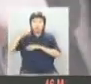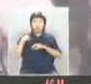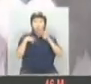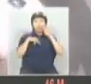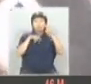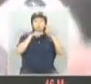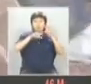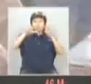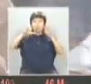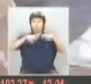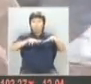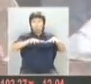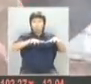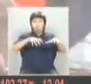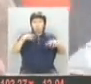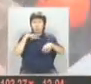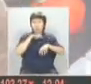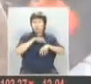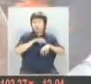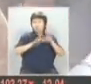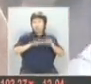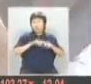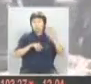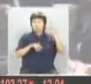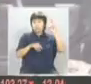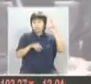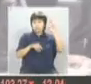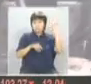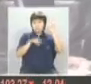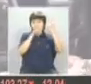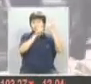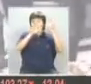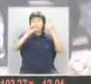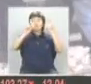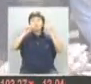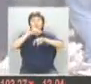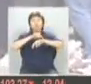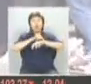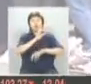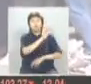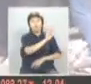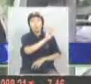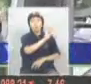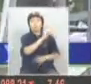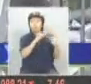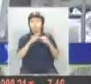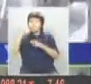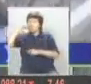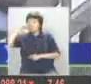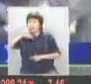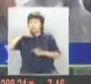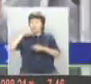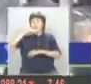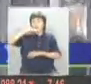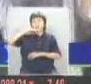เมอเวลา 12 นาฬิกา 51 นาทีตามเวลาท้องถินหรอตรกับ 6 นาิกา 51 นาทีตามเวลาใน